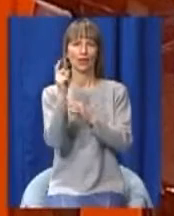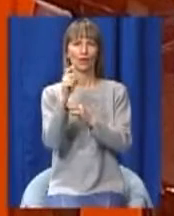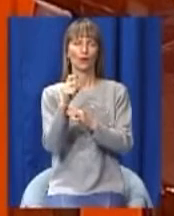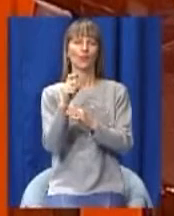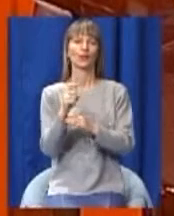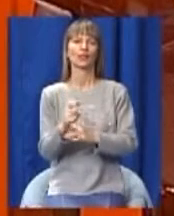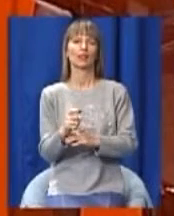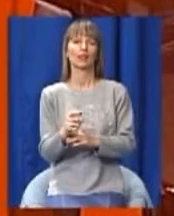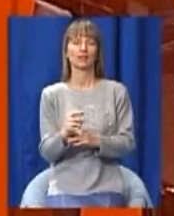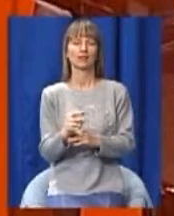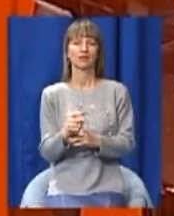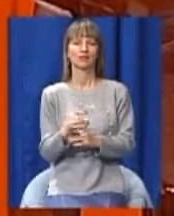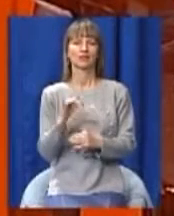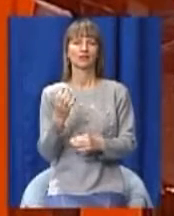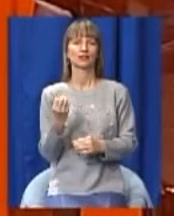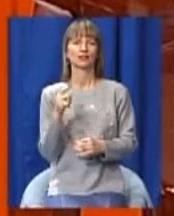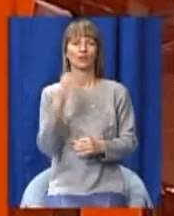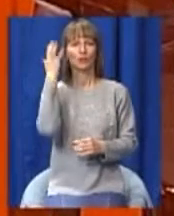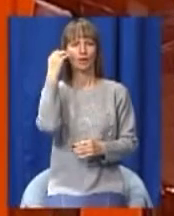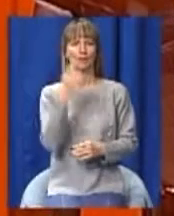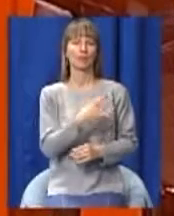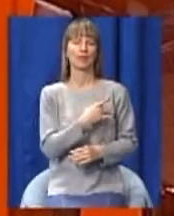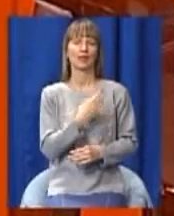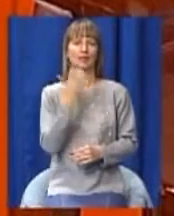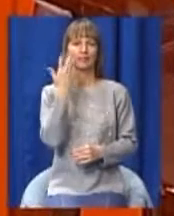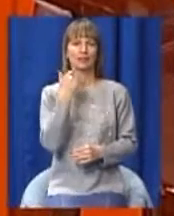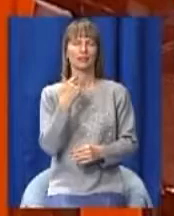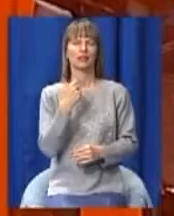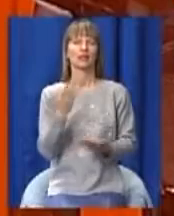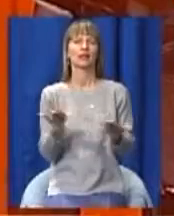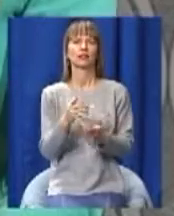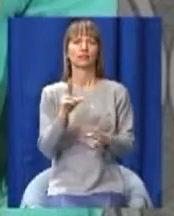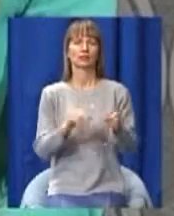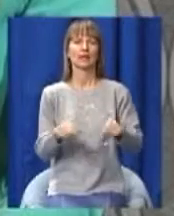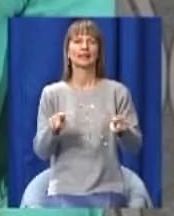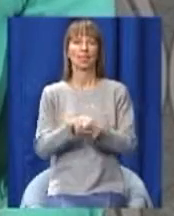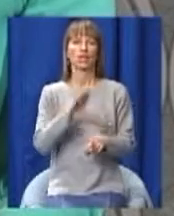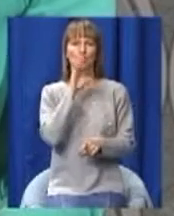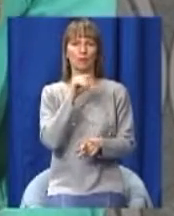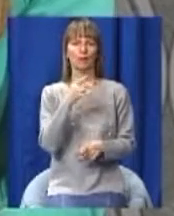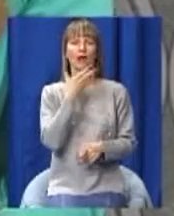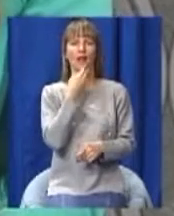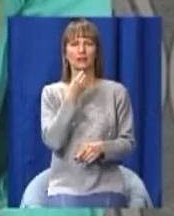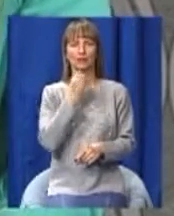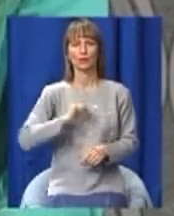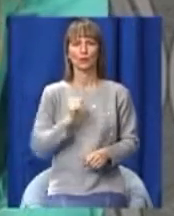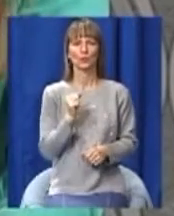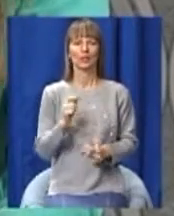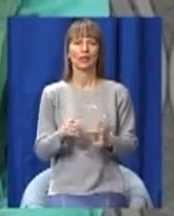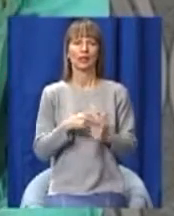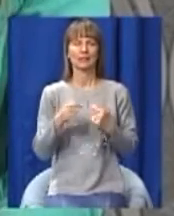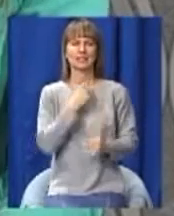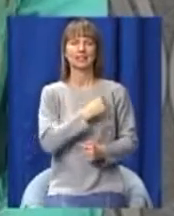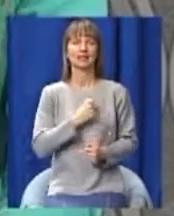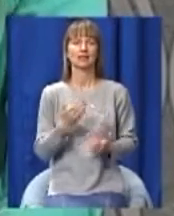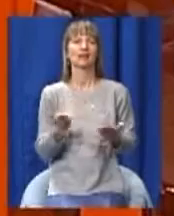закруглений, а ще вона чорно-білого цвіту. Як ти вважаєш, такі цуцики, вони гарні компаньйони, чи вони злі,